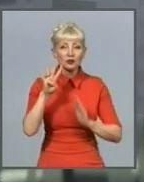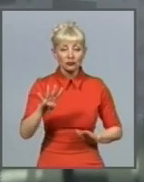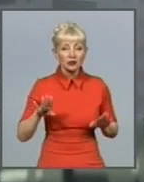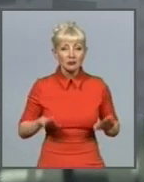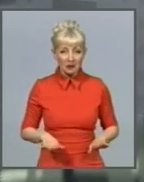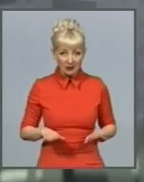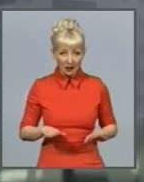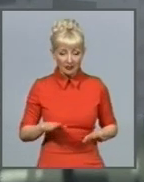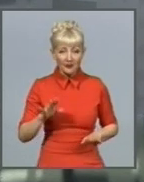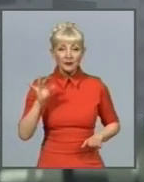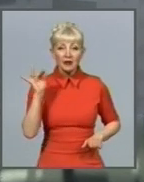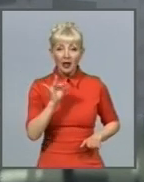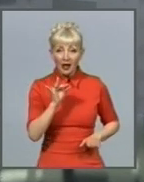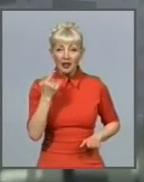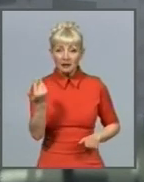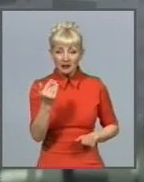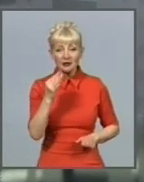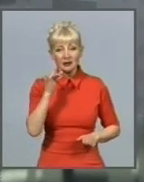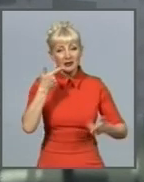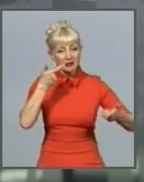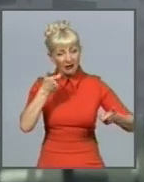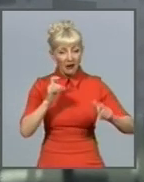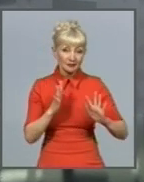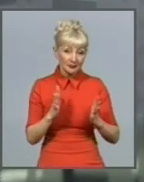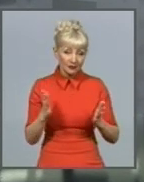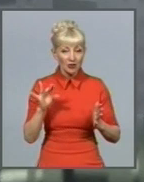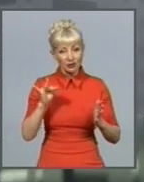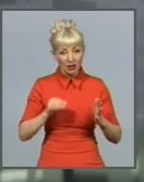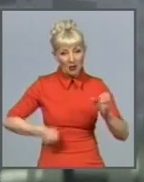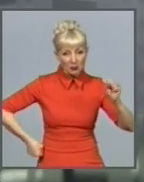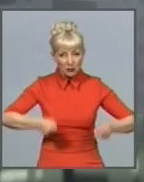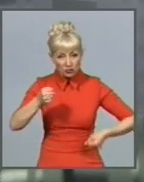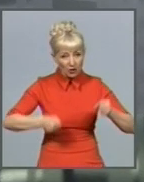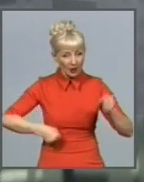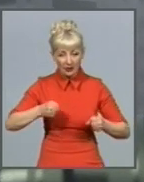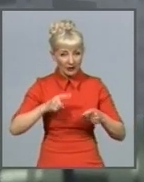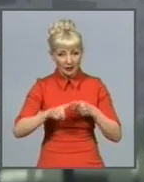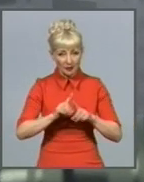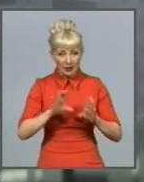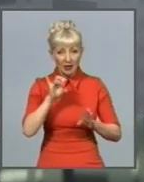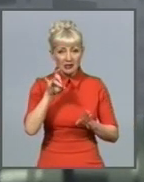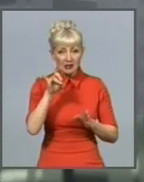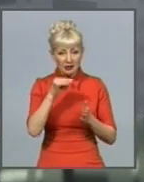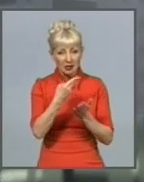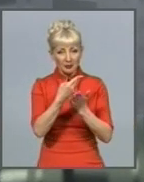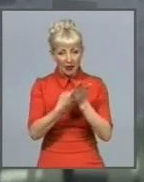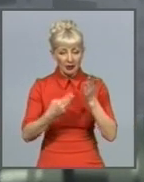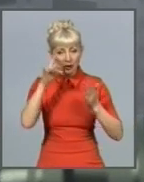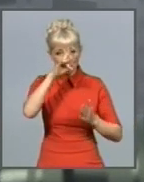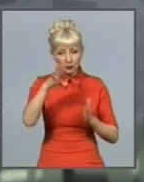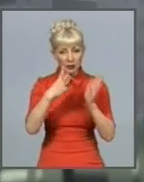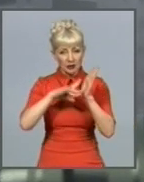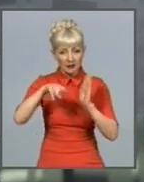соответственно. Они стреляли неважно и бежали не быстро. Сытник проиграл чемпиону 9,5 минут, Пономаренко